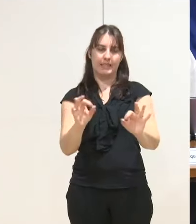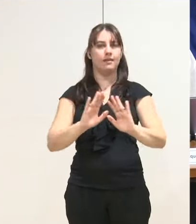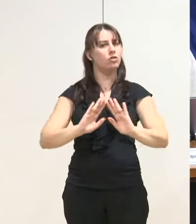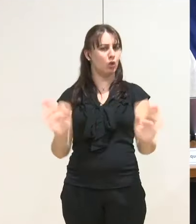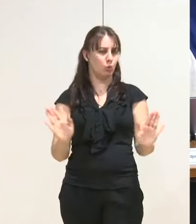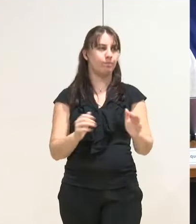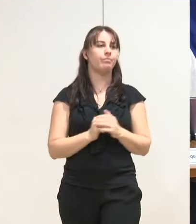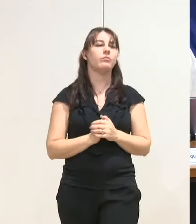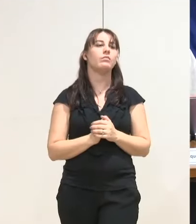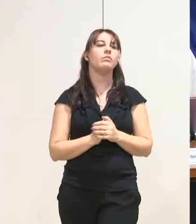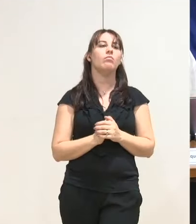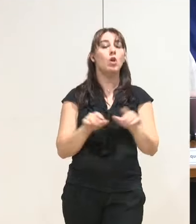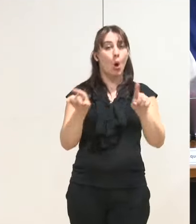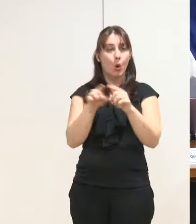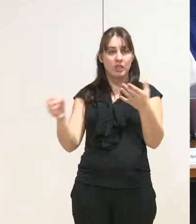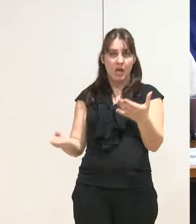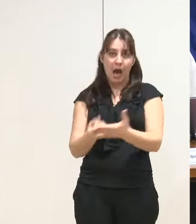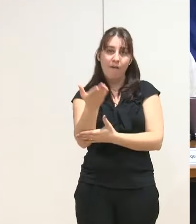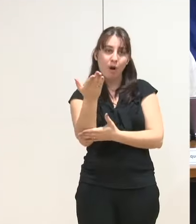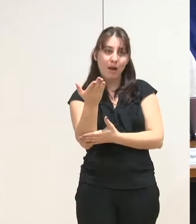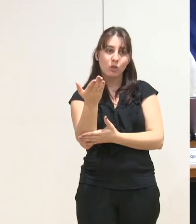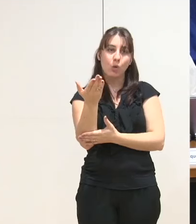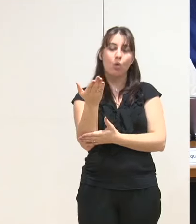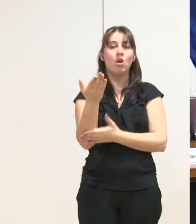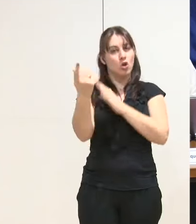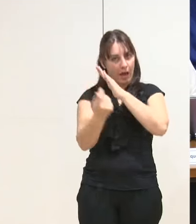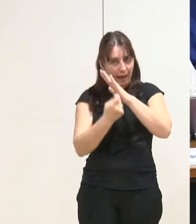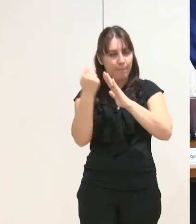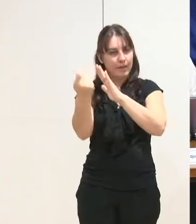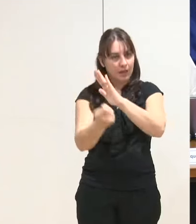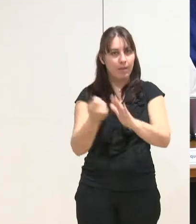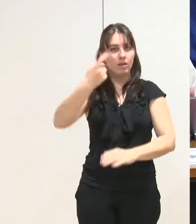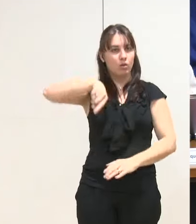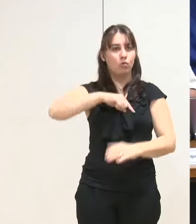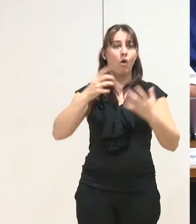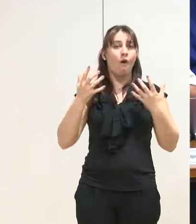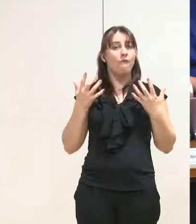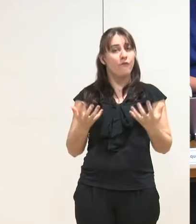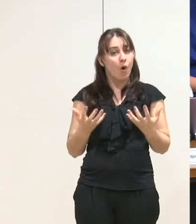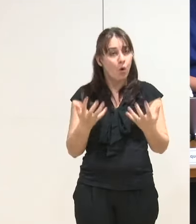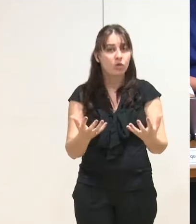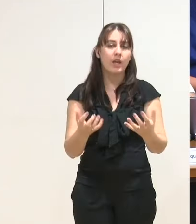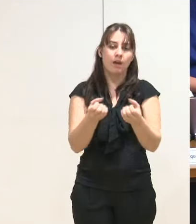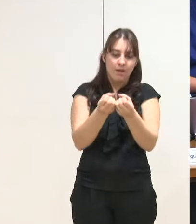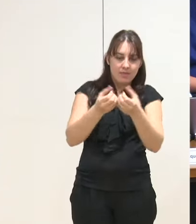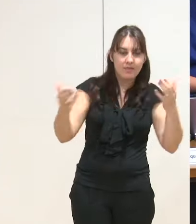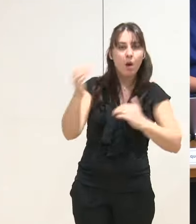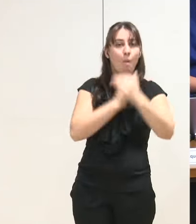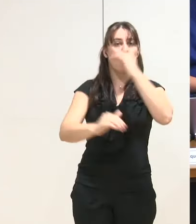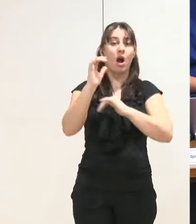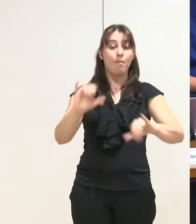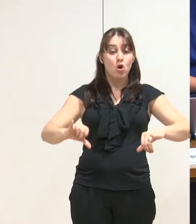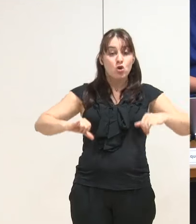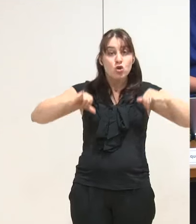d'information je euh redis que le notre volonté est de développer considérablement le programme Jeune en